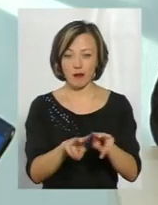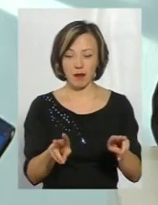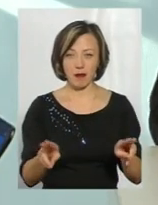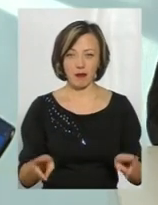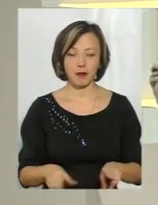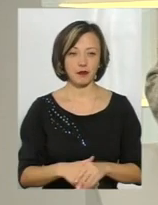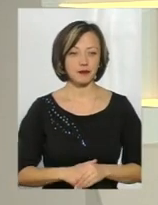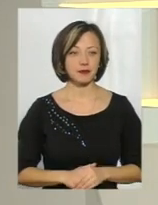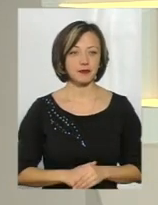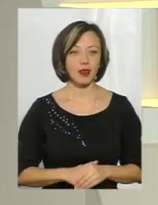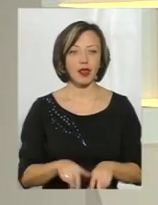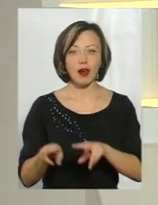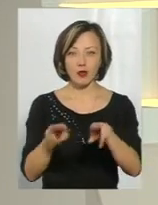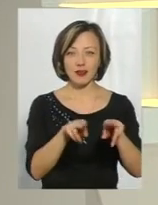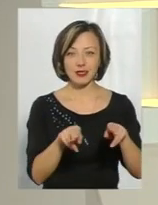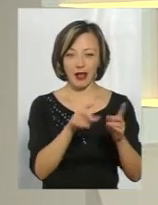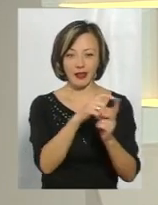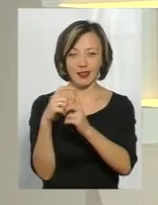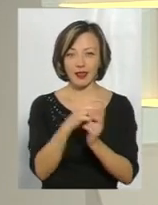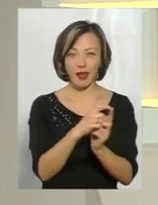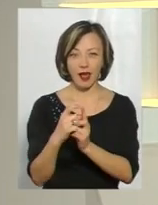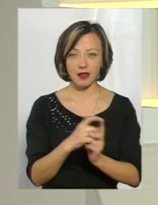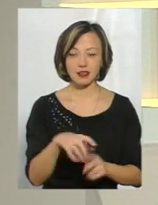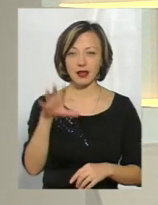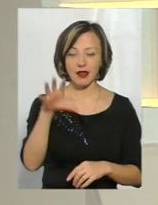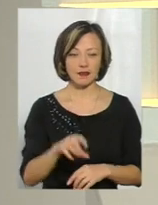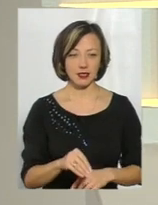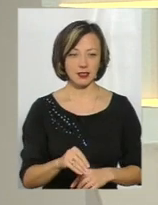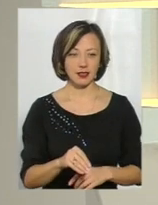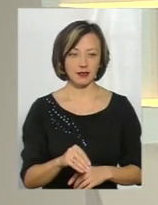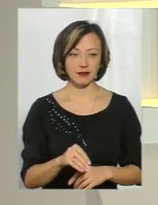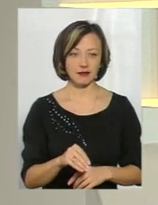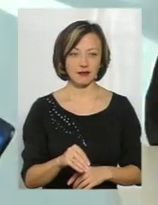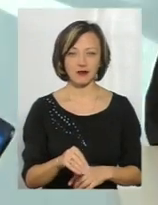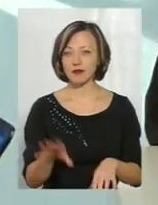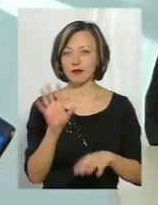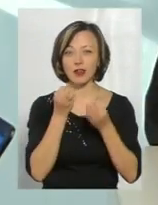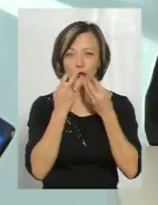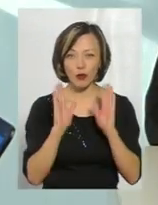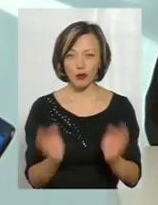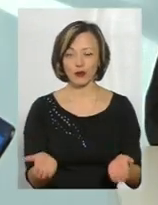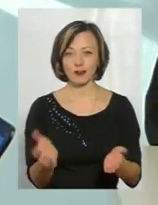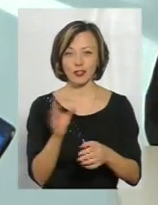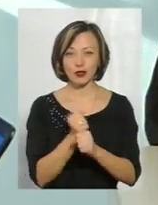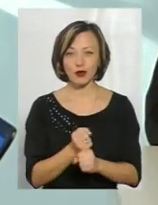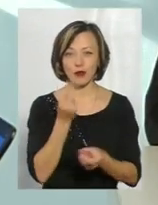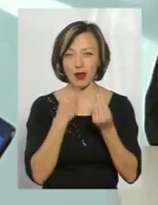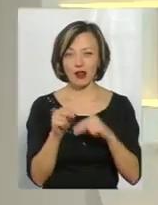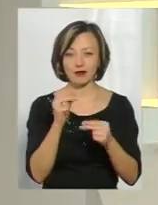Даражні. Тобто універсальний текст для всіх, буде все добре, все зробимо,